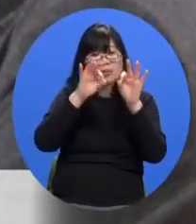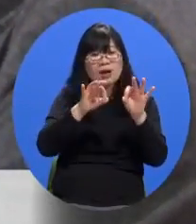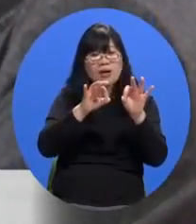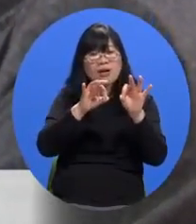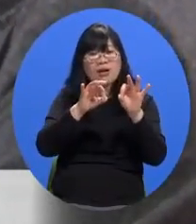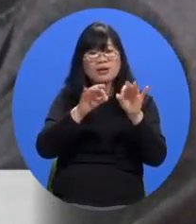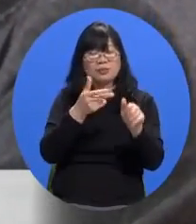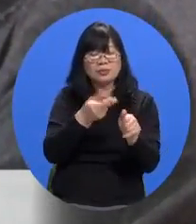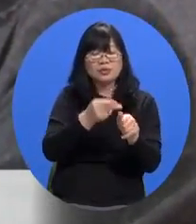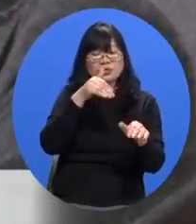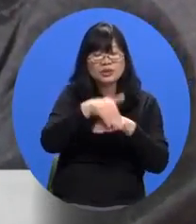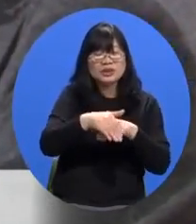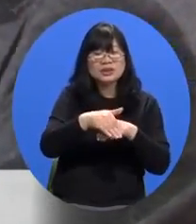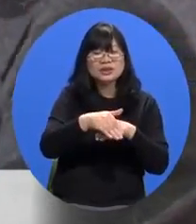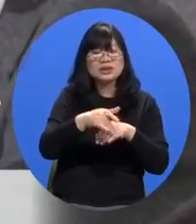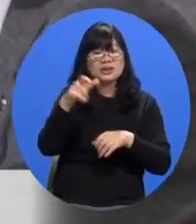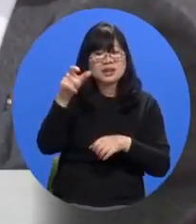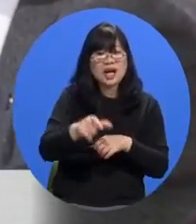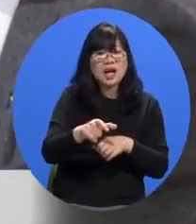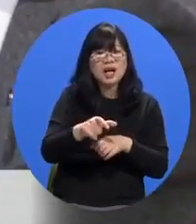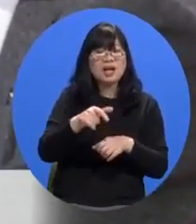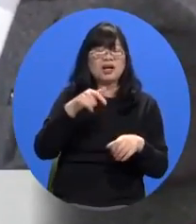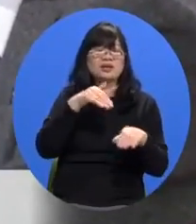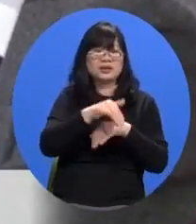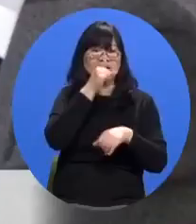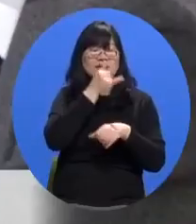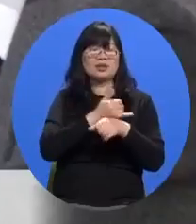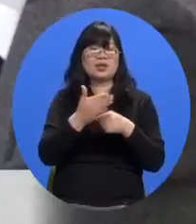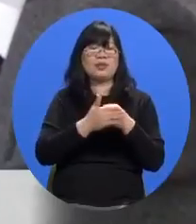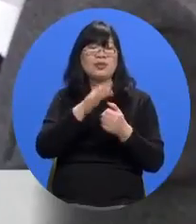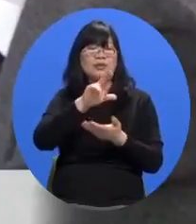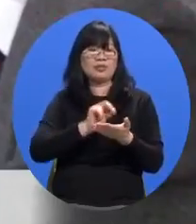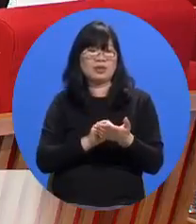상당히 주입식으로 일방적으로 강압적으로 이렇게 내려오고 있습니다.